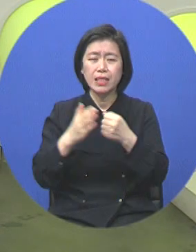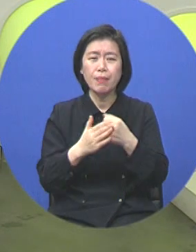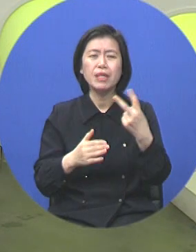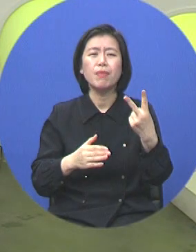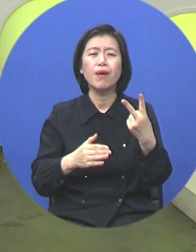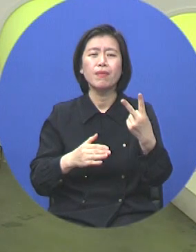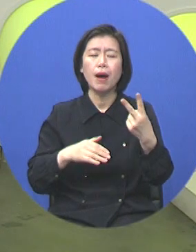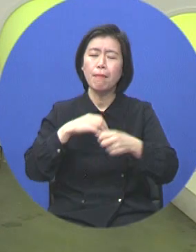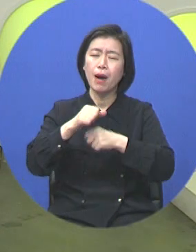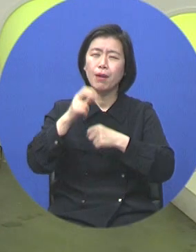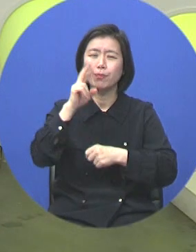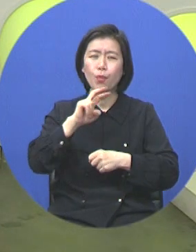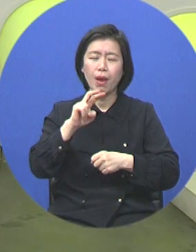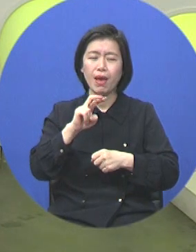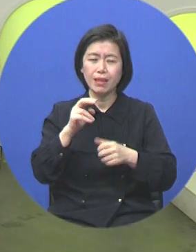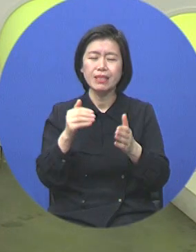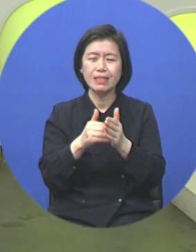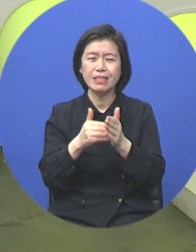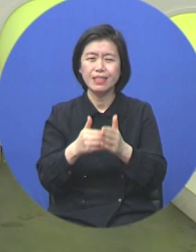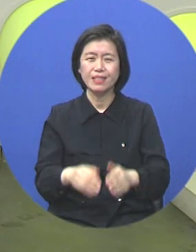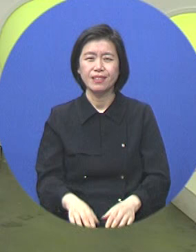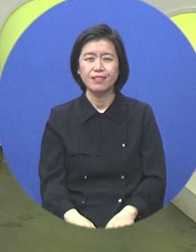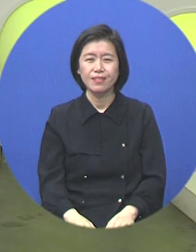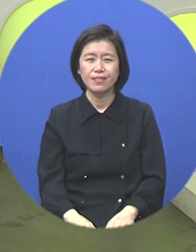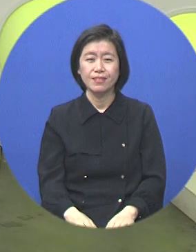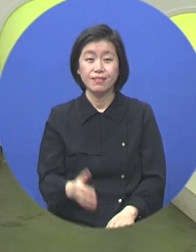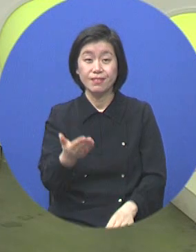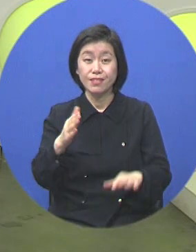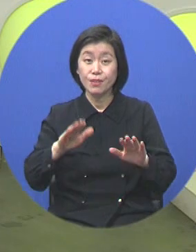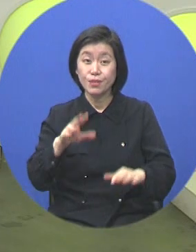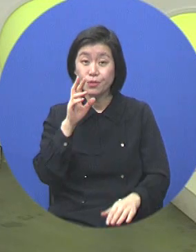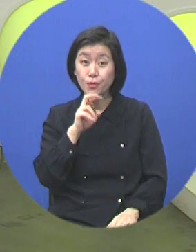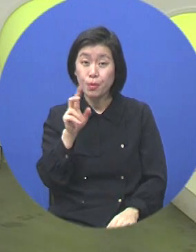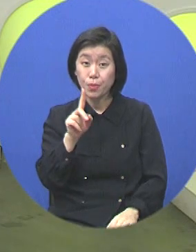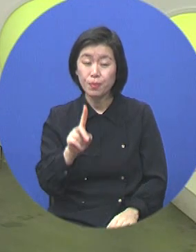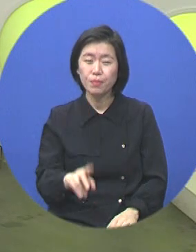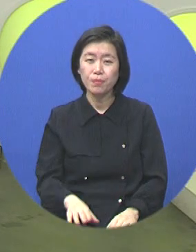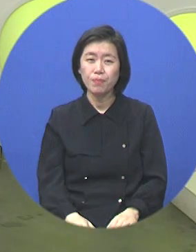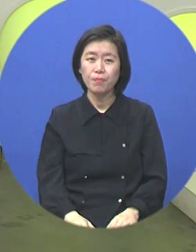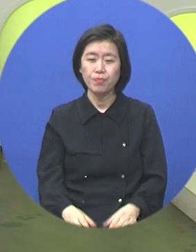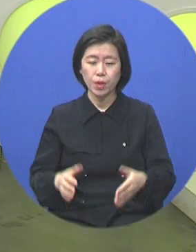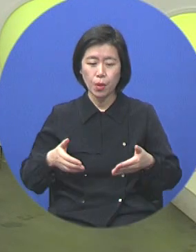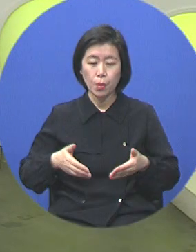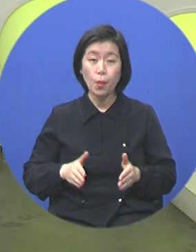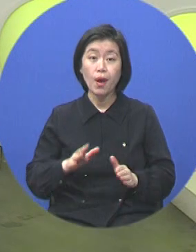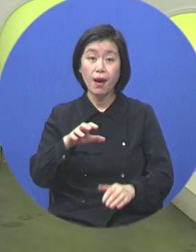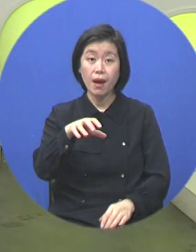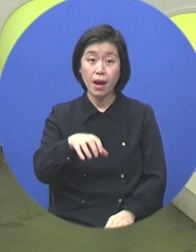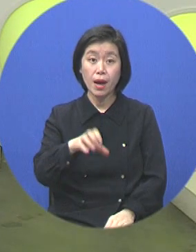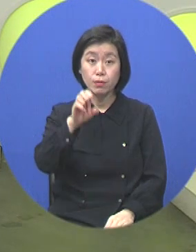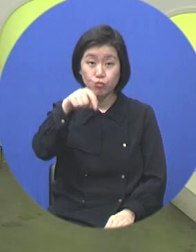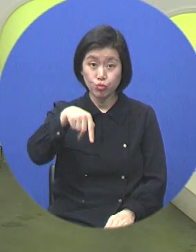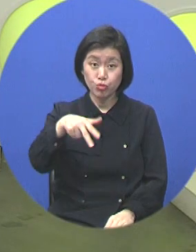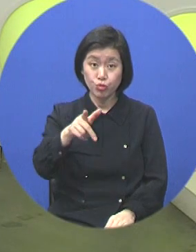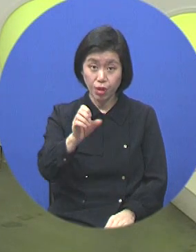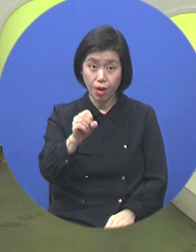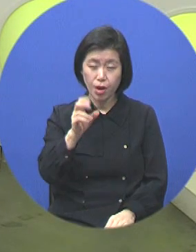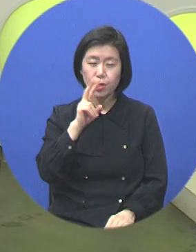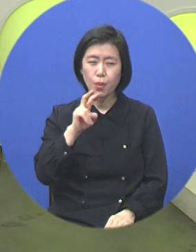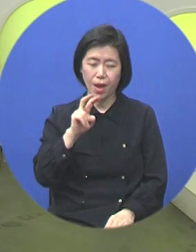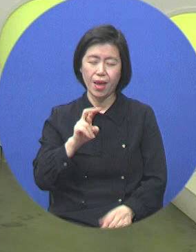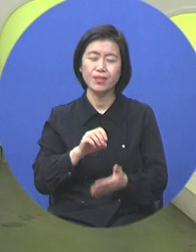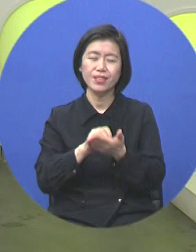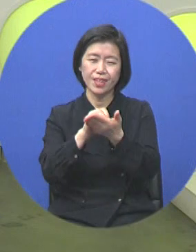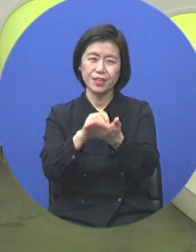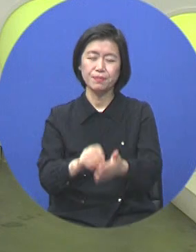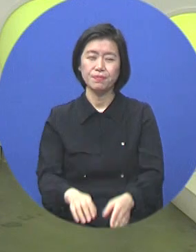네. 아. 그래서 어떤 노래 부르시기로 하셨어요? 네, 저 고향 무정 부르겠습니다. 고향 무정이요?